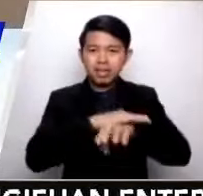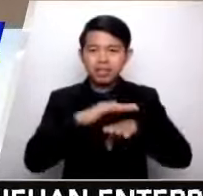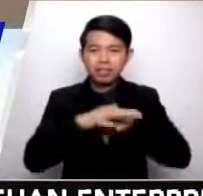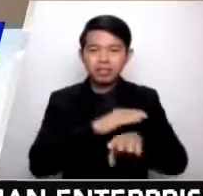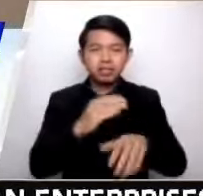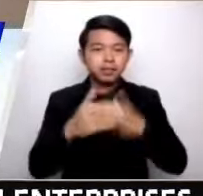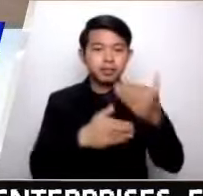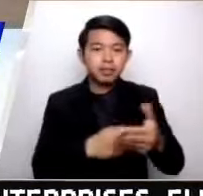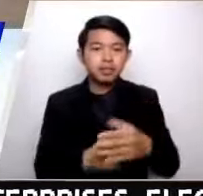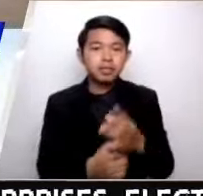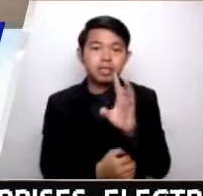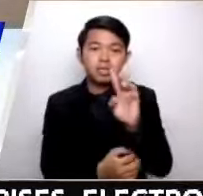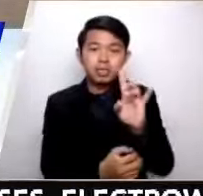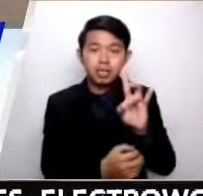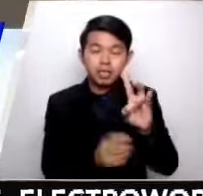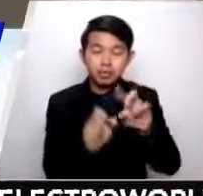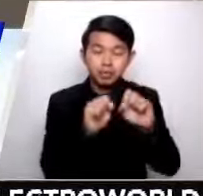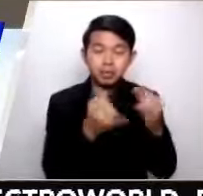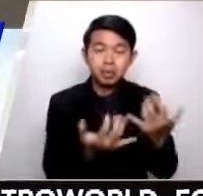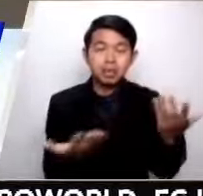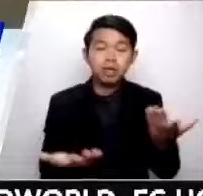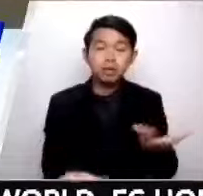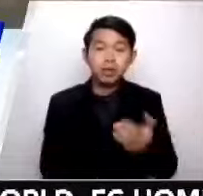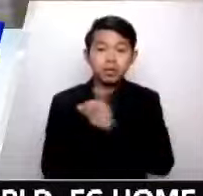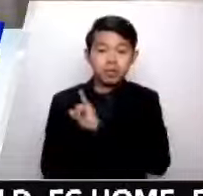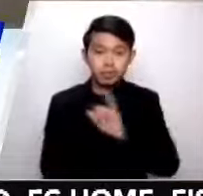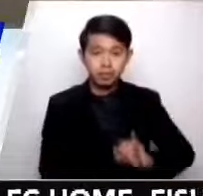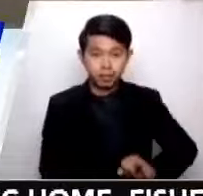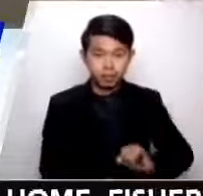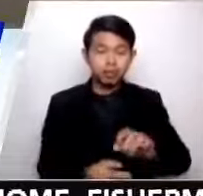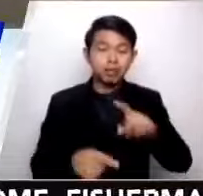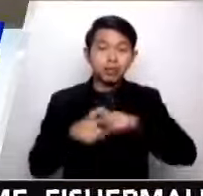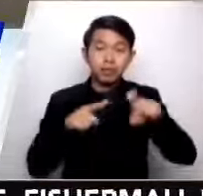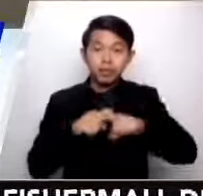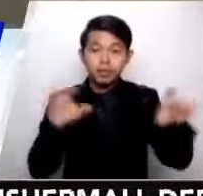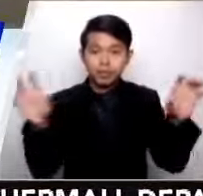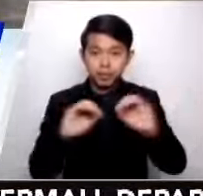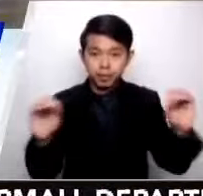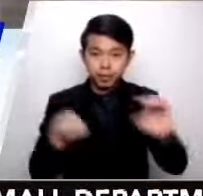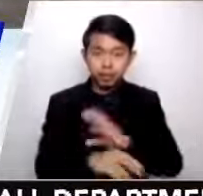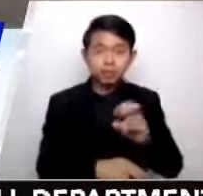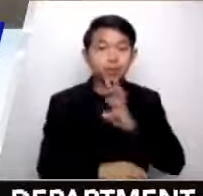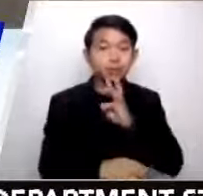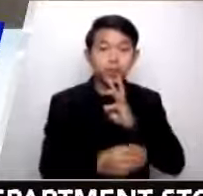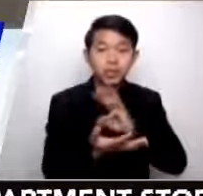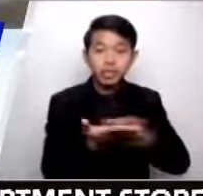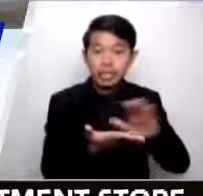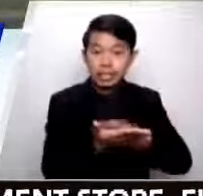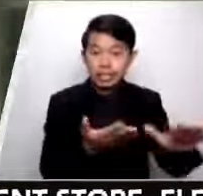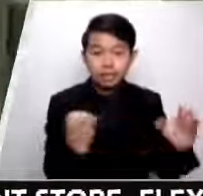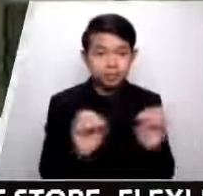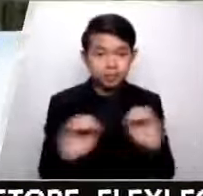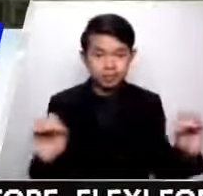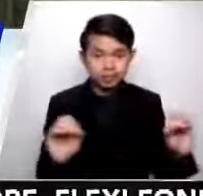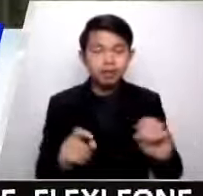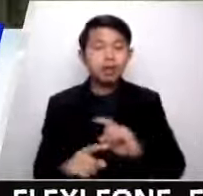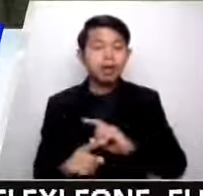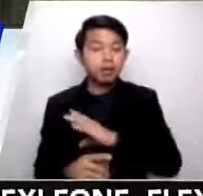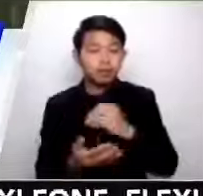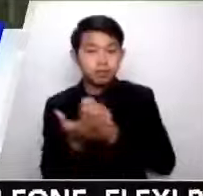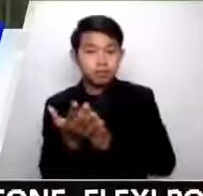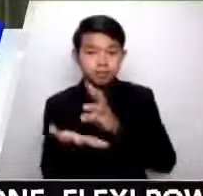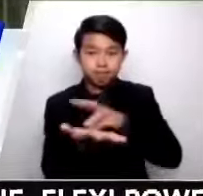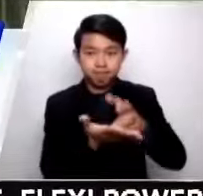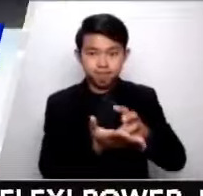Isabela. 14 na barangay ang walang supply ng tubig, pero may mga lugar na hanggang bewang pa rin ang baha. Sa Dagupan